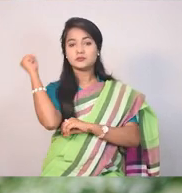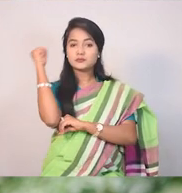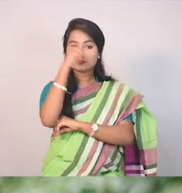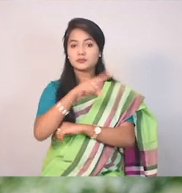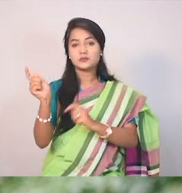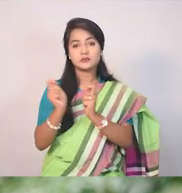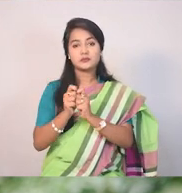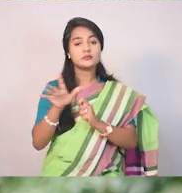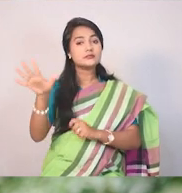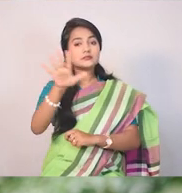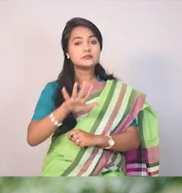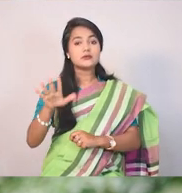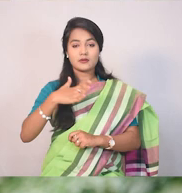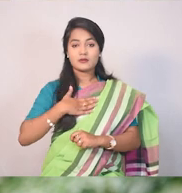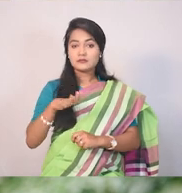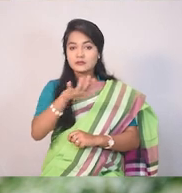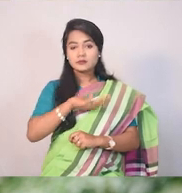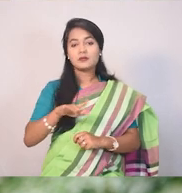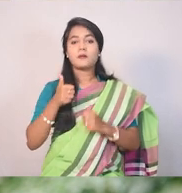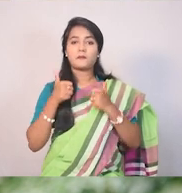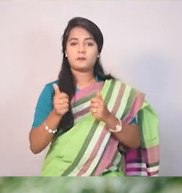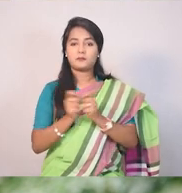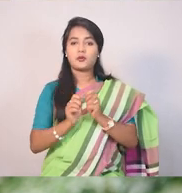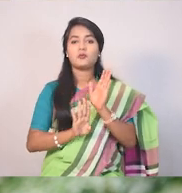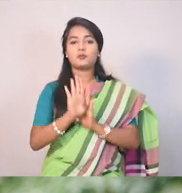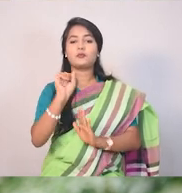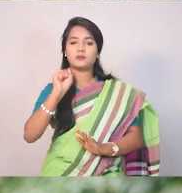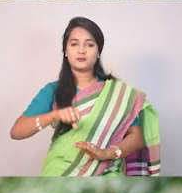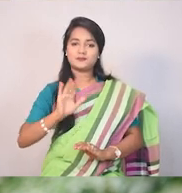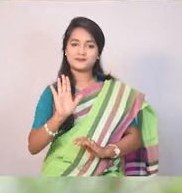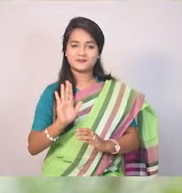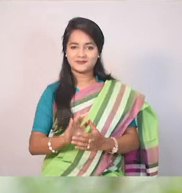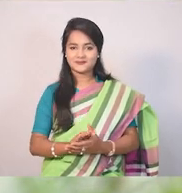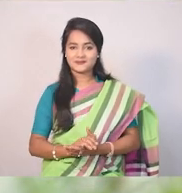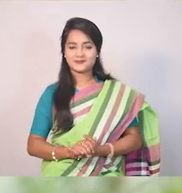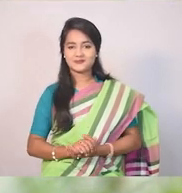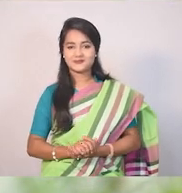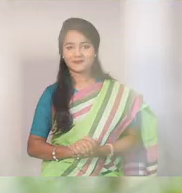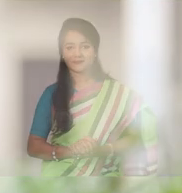কষ্ট যেহেতু কর্তাই আছেন আপনারা বা আমরা, যাতে আসলে কিছু একটা হইতে পারে।